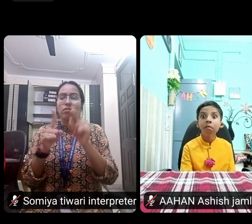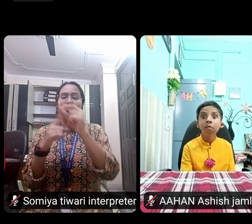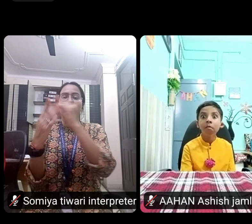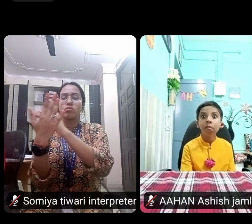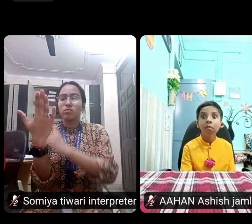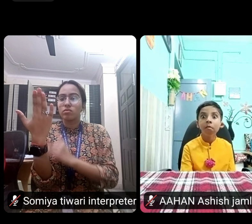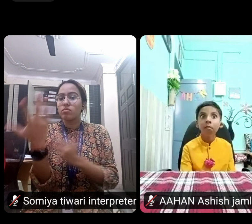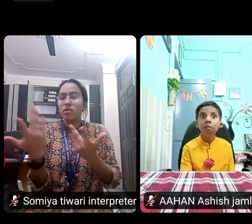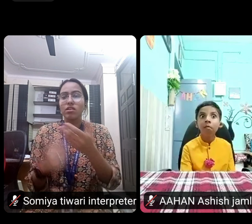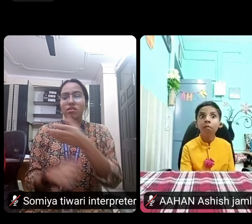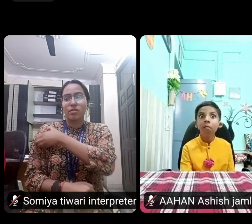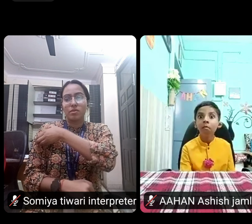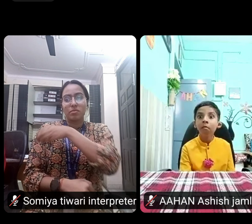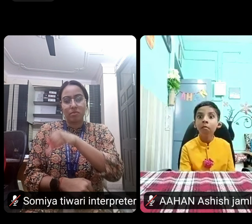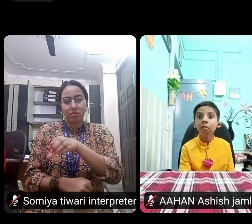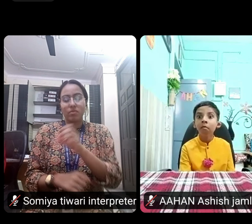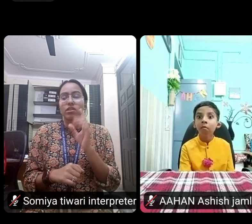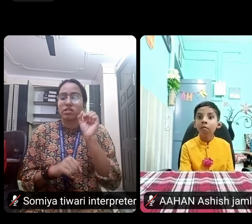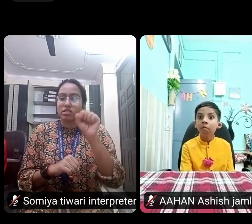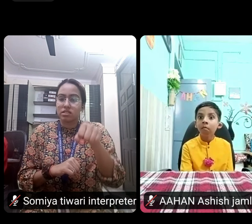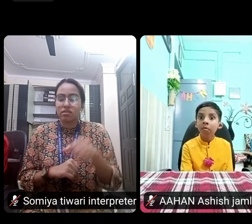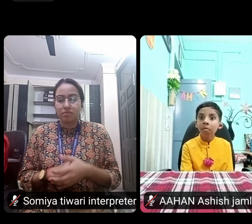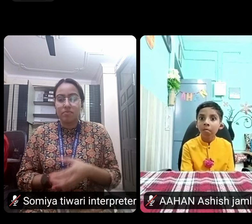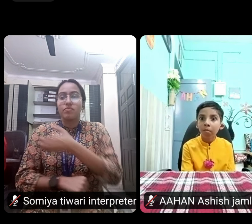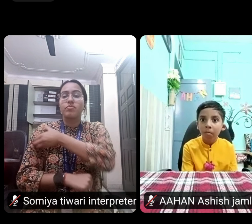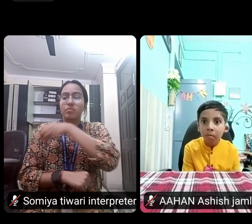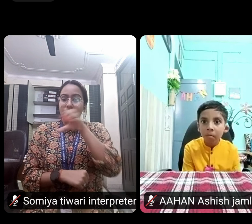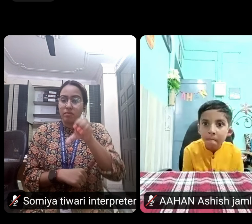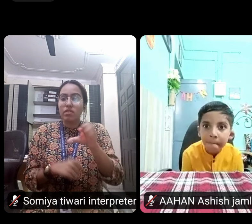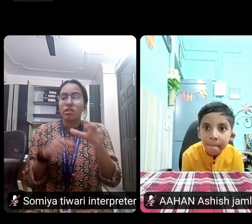हम एम्पावरमेंट की बात करते हैं, एम्पावरमेंट करते हैं रादर